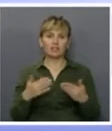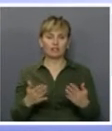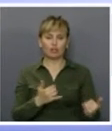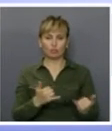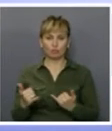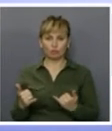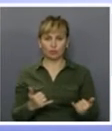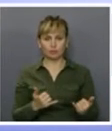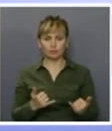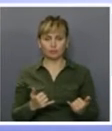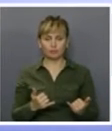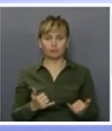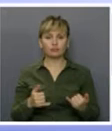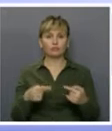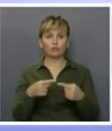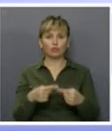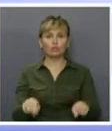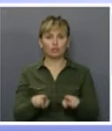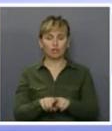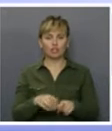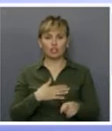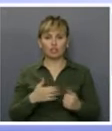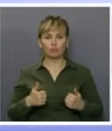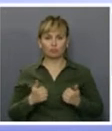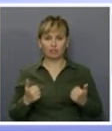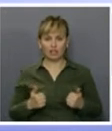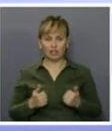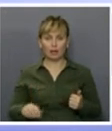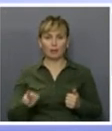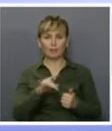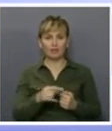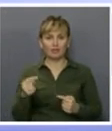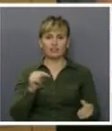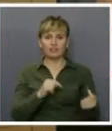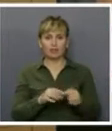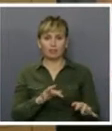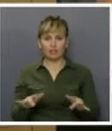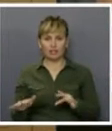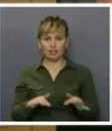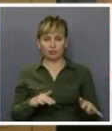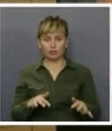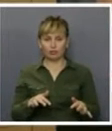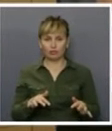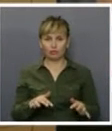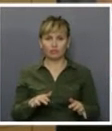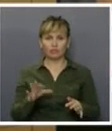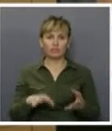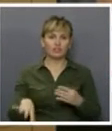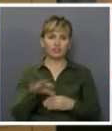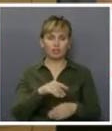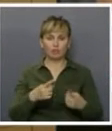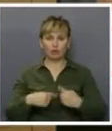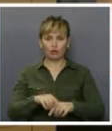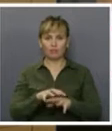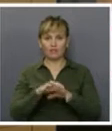услуг. Ровно так же нашими усилиями мы взаимодействуем со всеми органами власти,